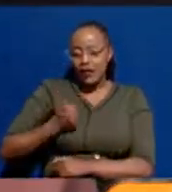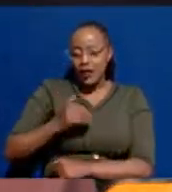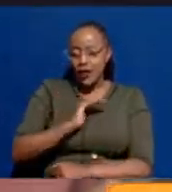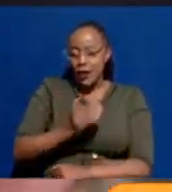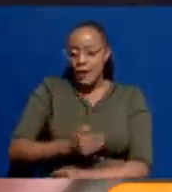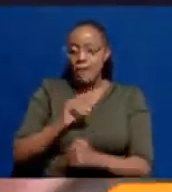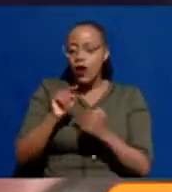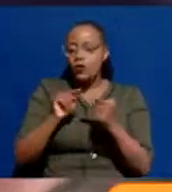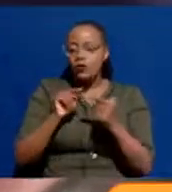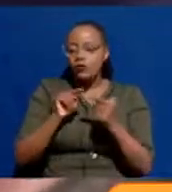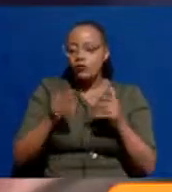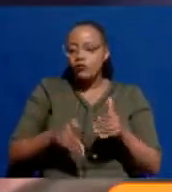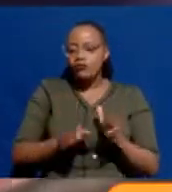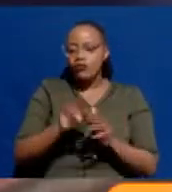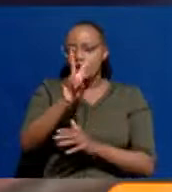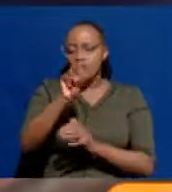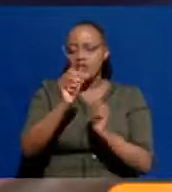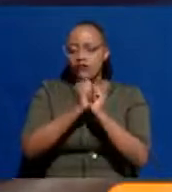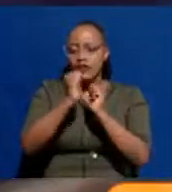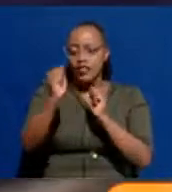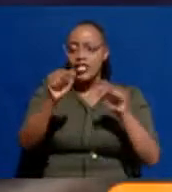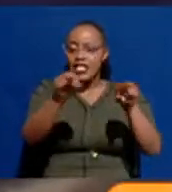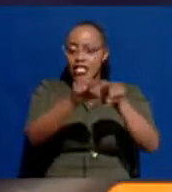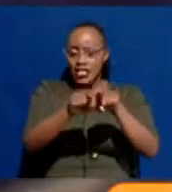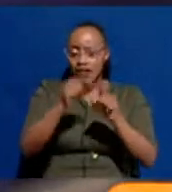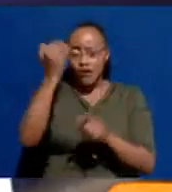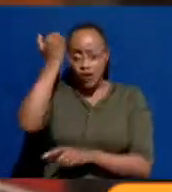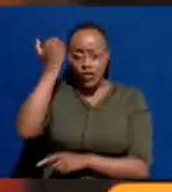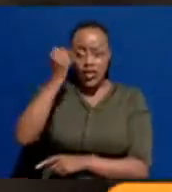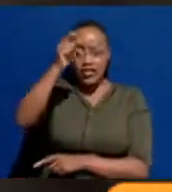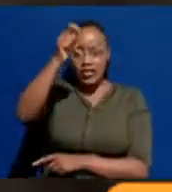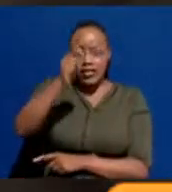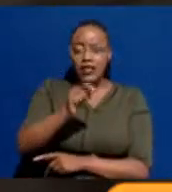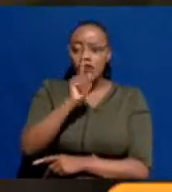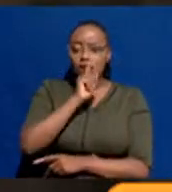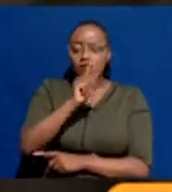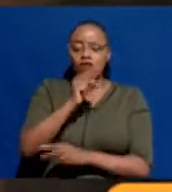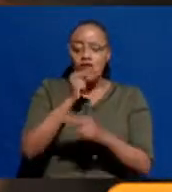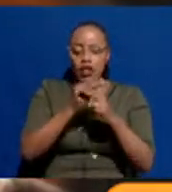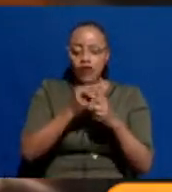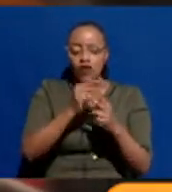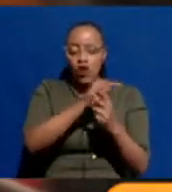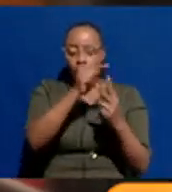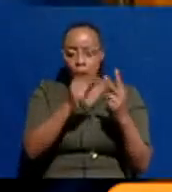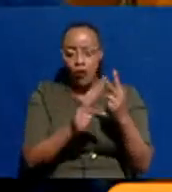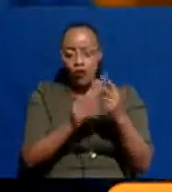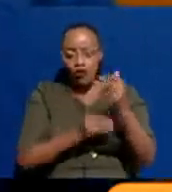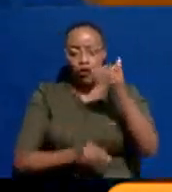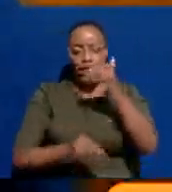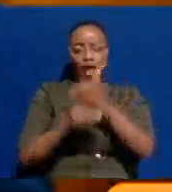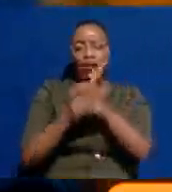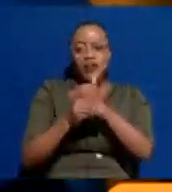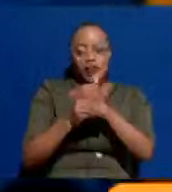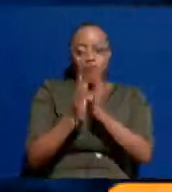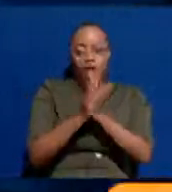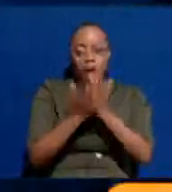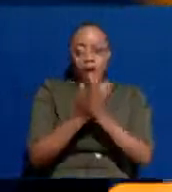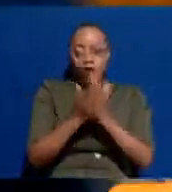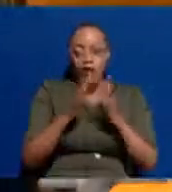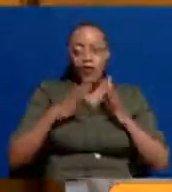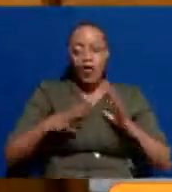aliyejifungua mwaka 2015. Aidha, hakimu Njagi ameagiza majina ya wawili hao yaongezwe kwenye kitabu